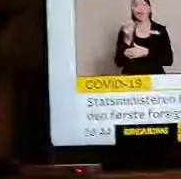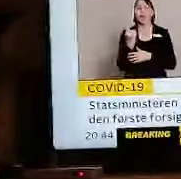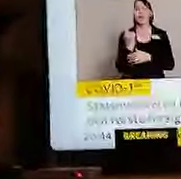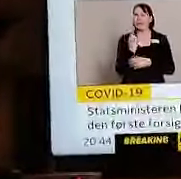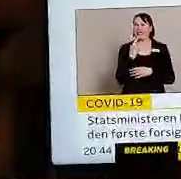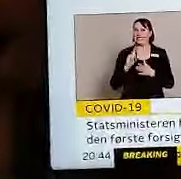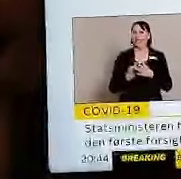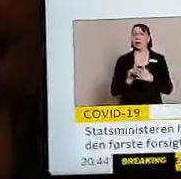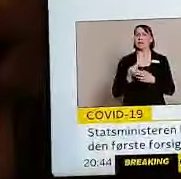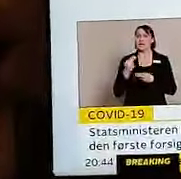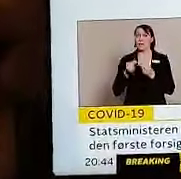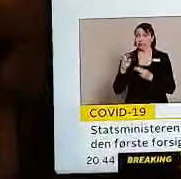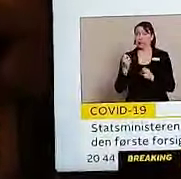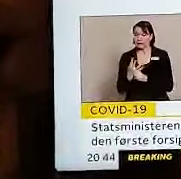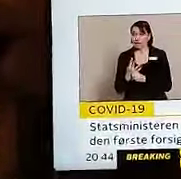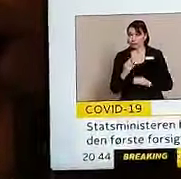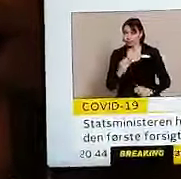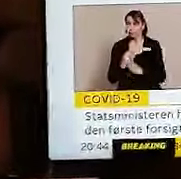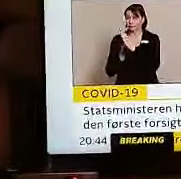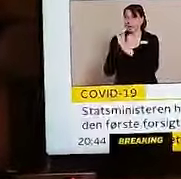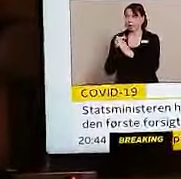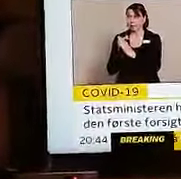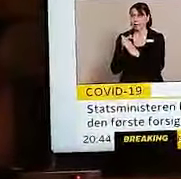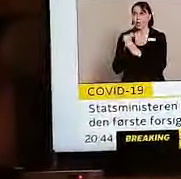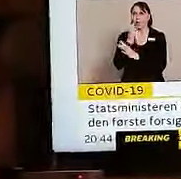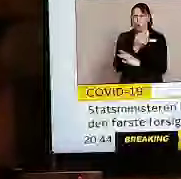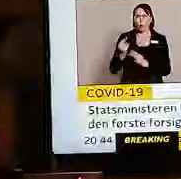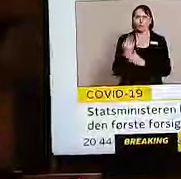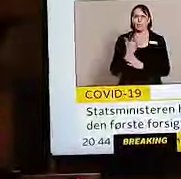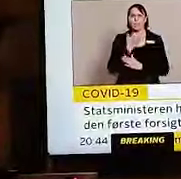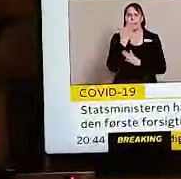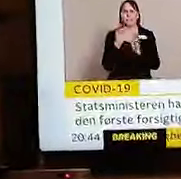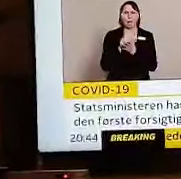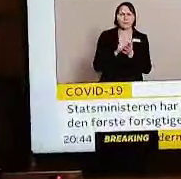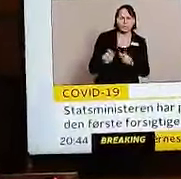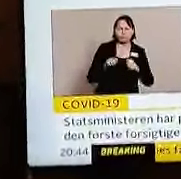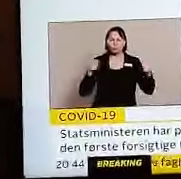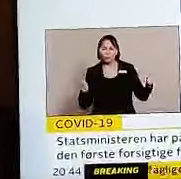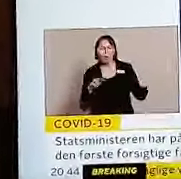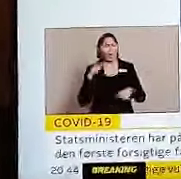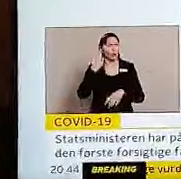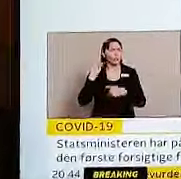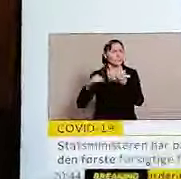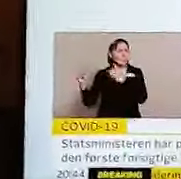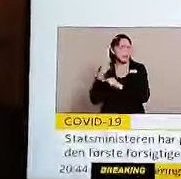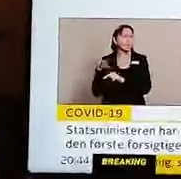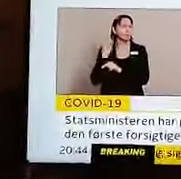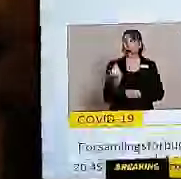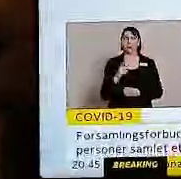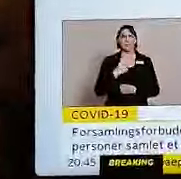هذا يعني عدد من الدول ذكرت أنهم وجدوا اللقاح، ومنها الدنمارك